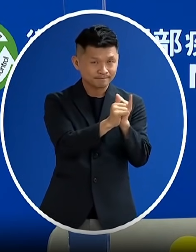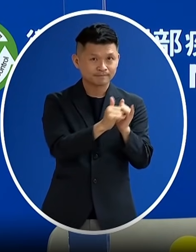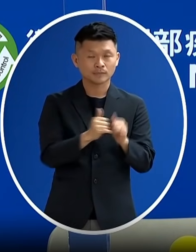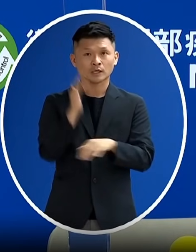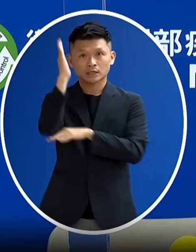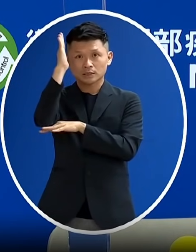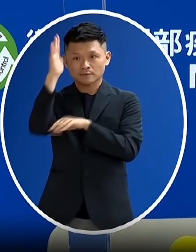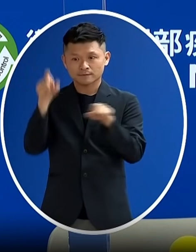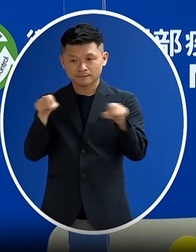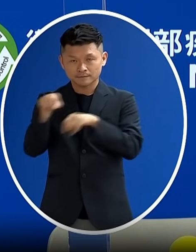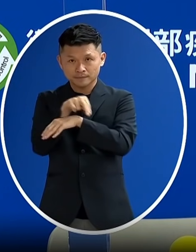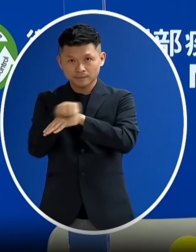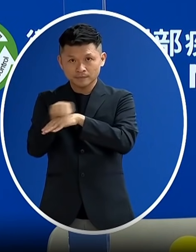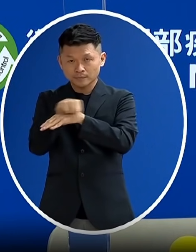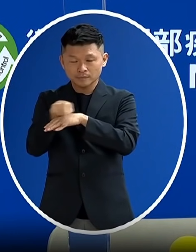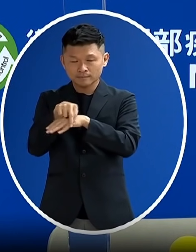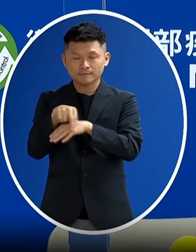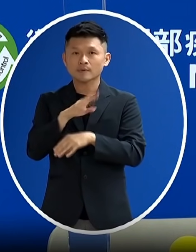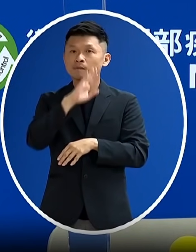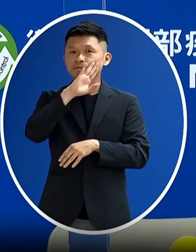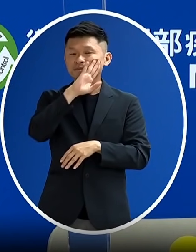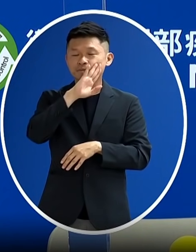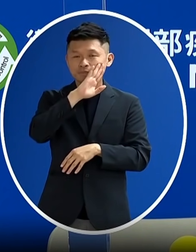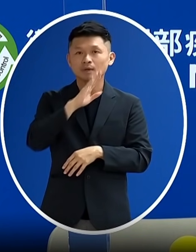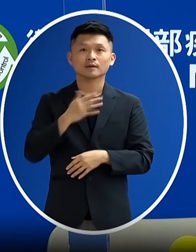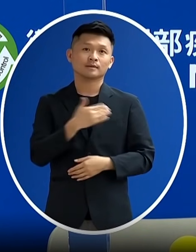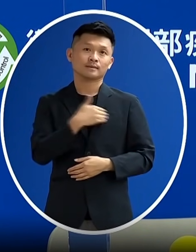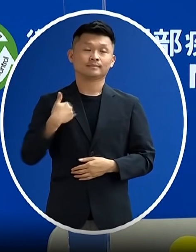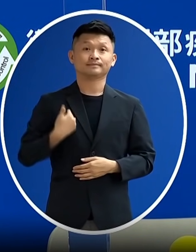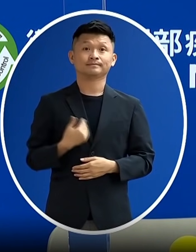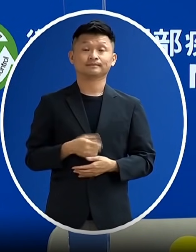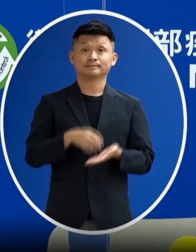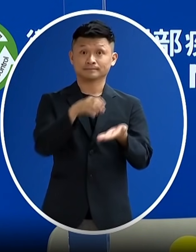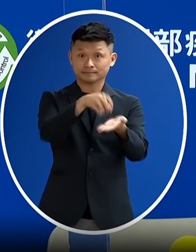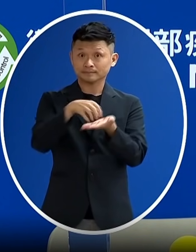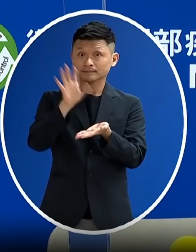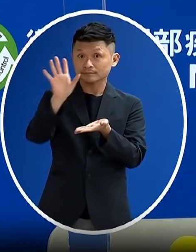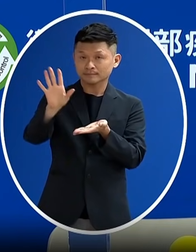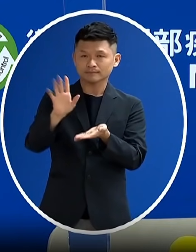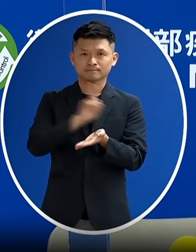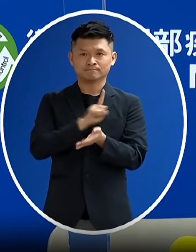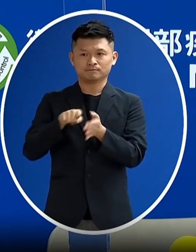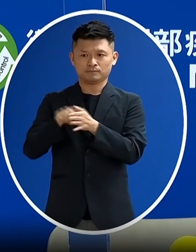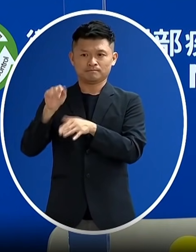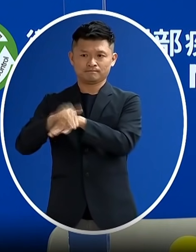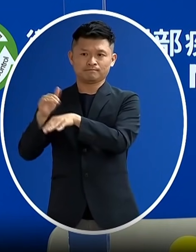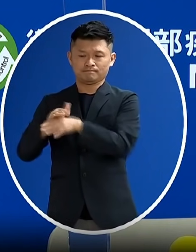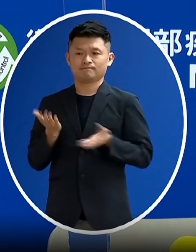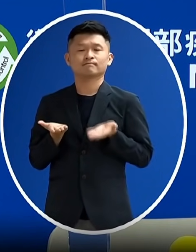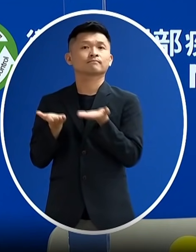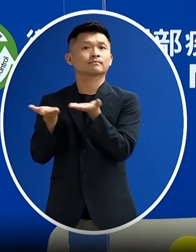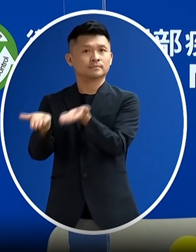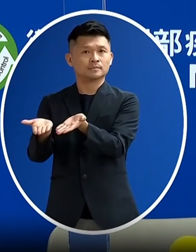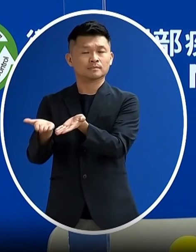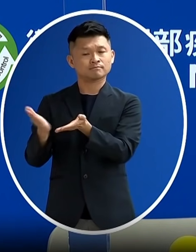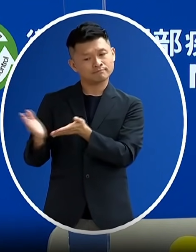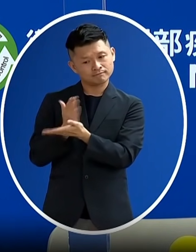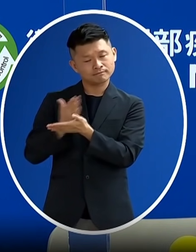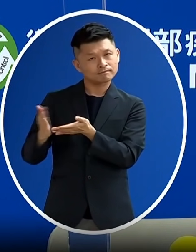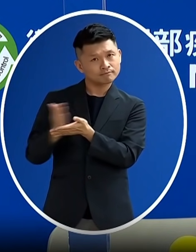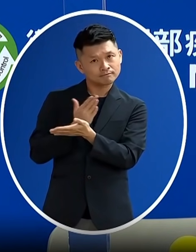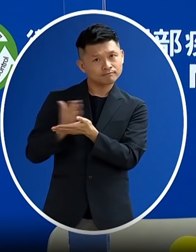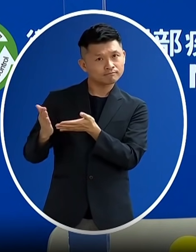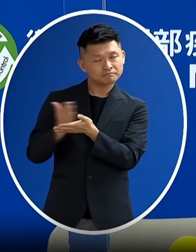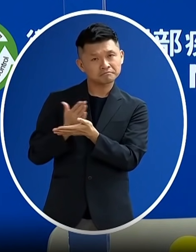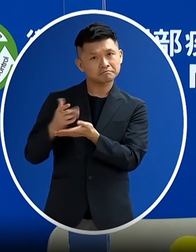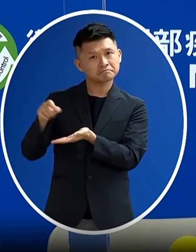政策的时候的一个参考。那不过我们得到这些结果，我们还是有自己的专家，那也要经过专家的一些审议